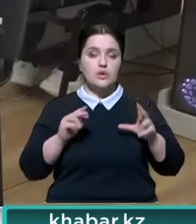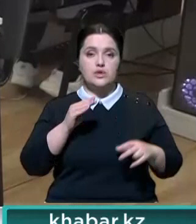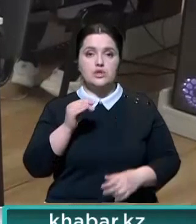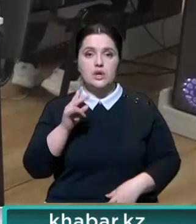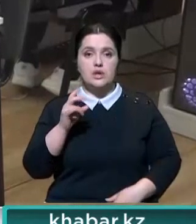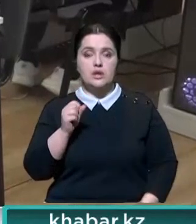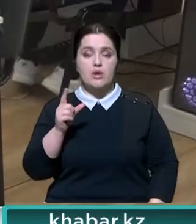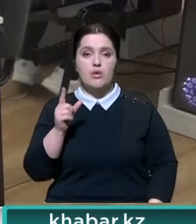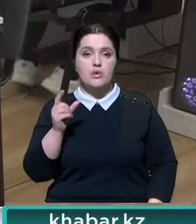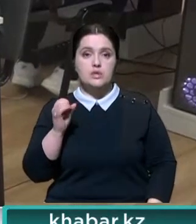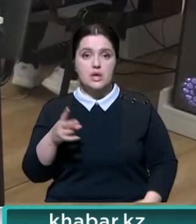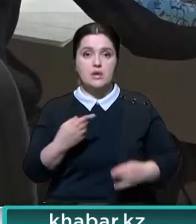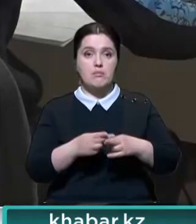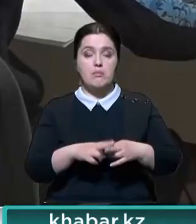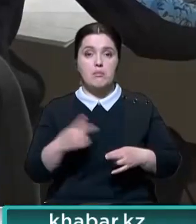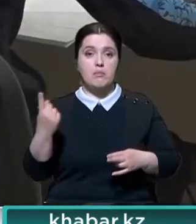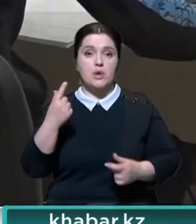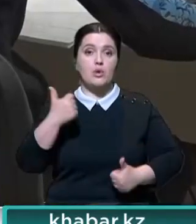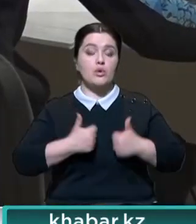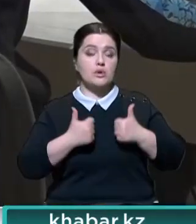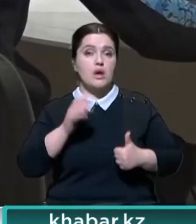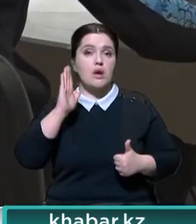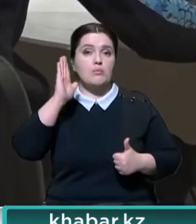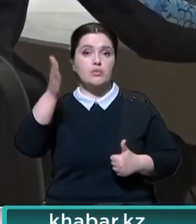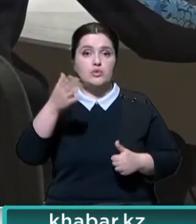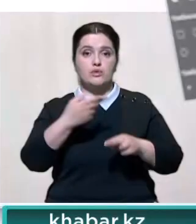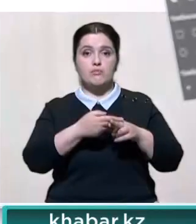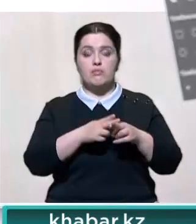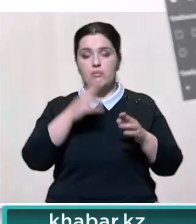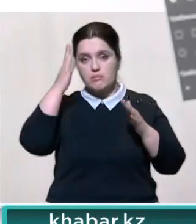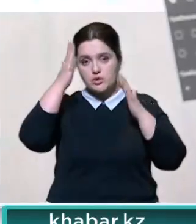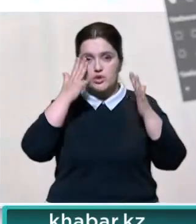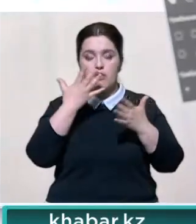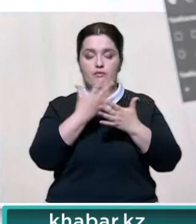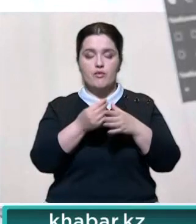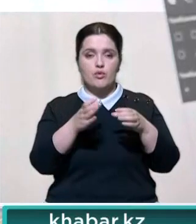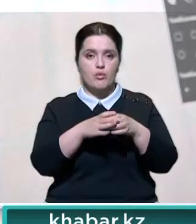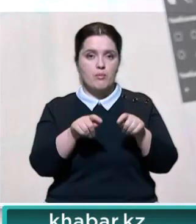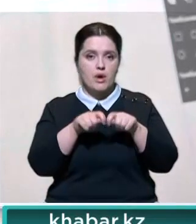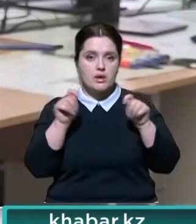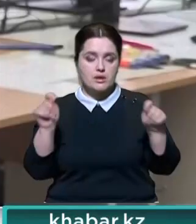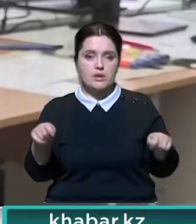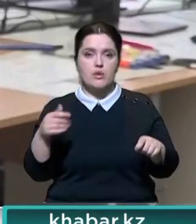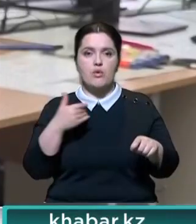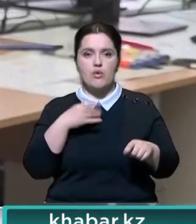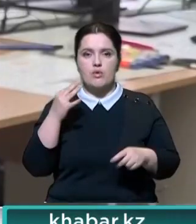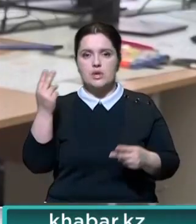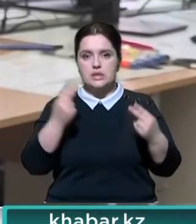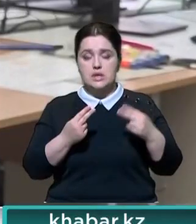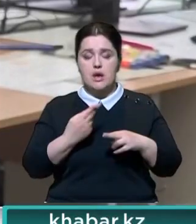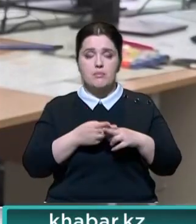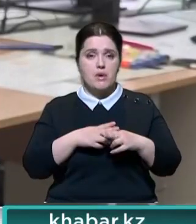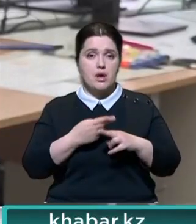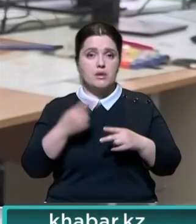Акмерия Сарсингалиева это первый большой конкурс. В будущем юноша мечтает открыть свою компанию графического дизайна. Графический дизайн,